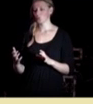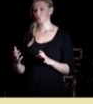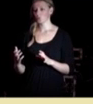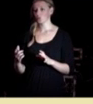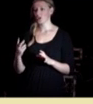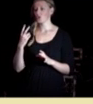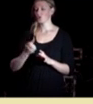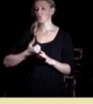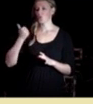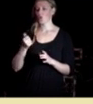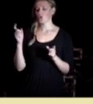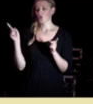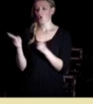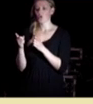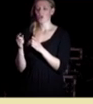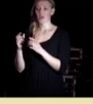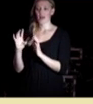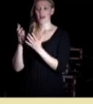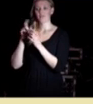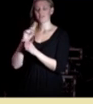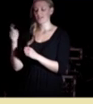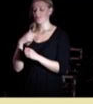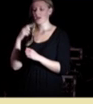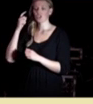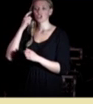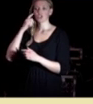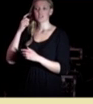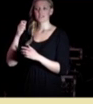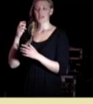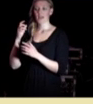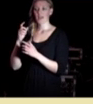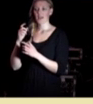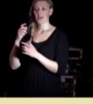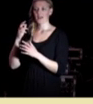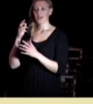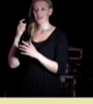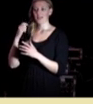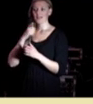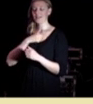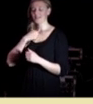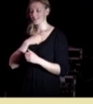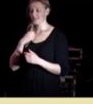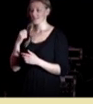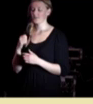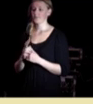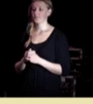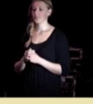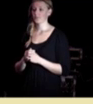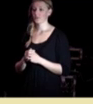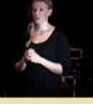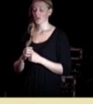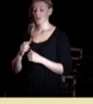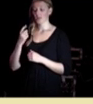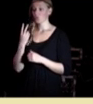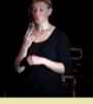der det er 20 års kortere levetid for mennesker med psykiske lidelser, så handler det om at det er